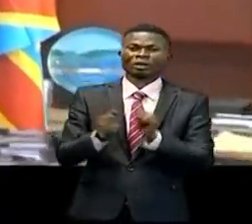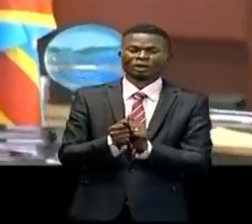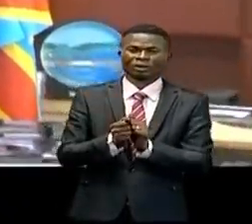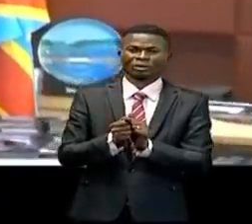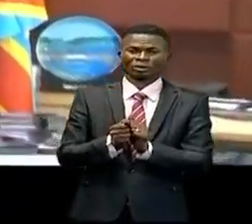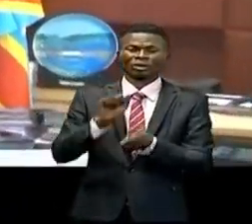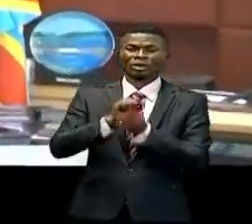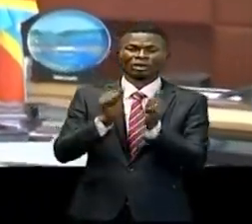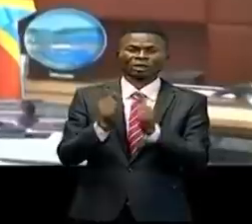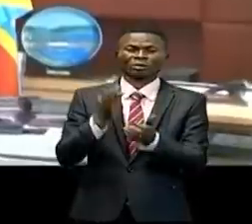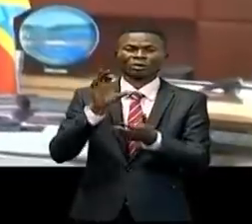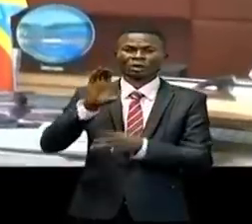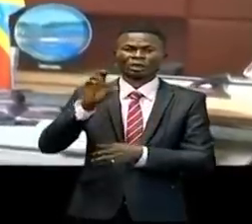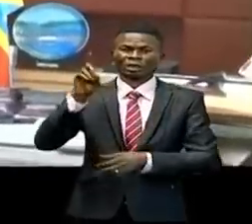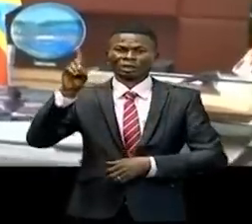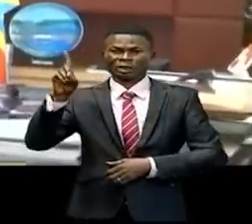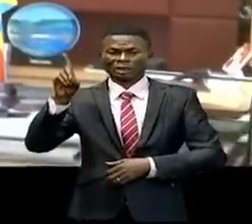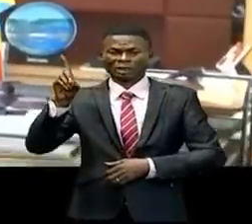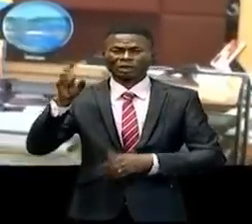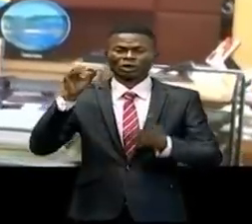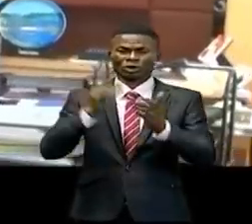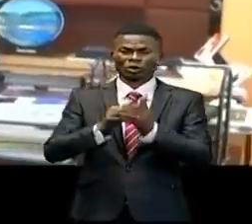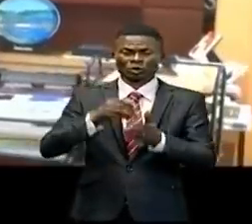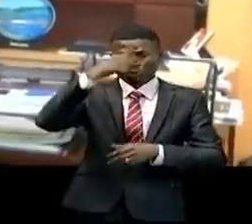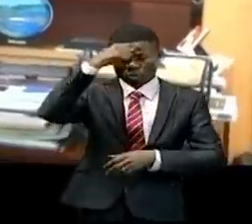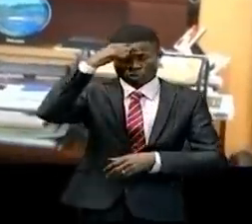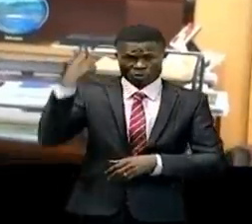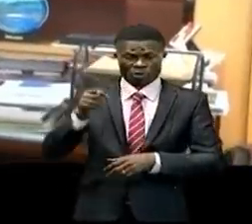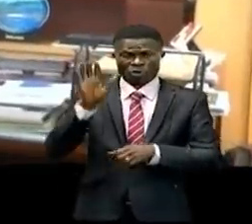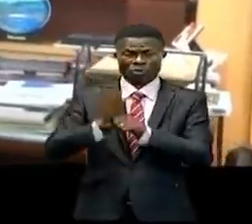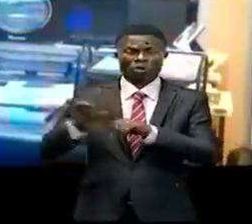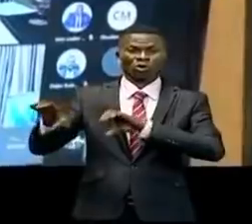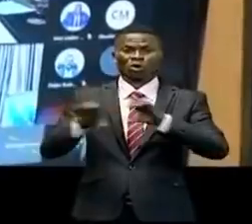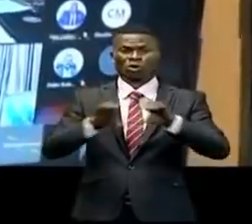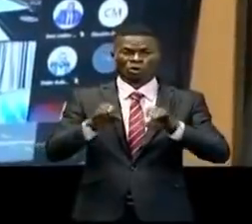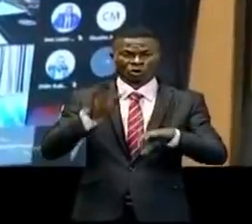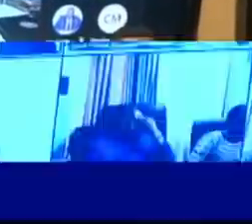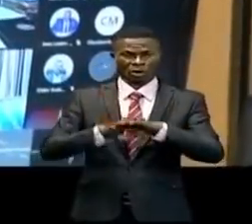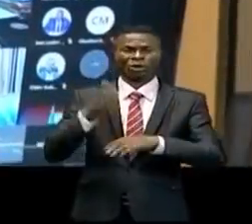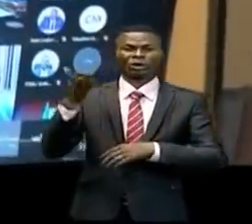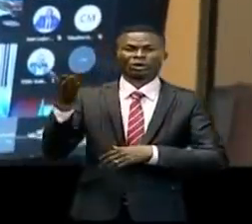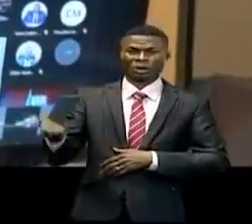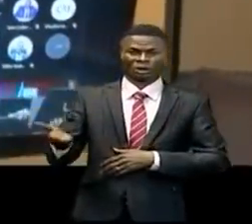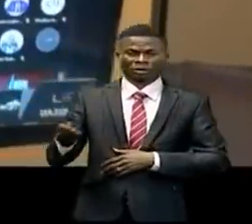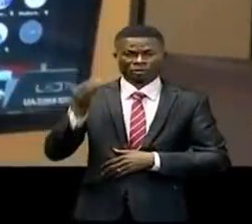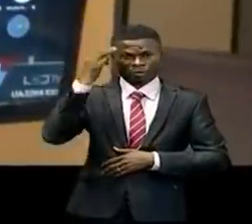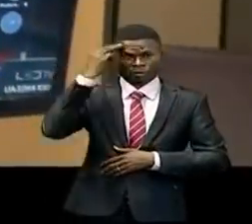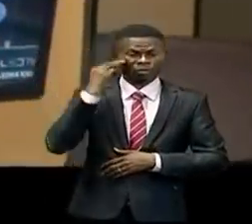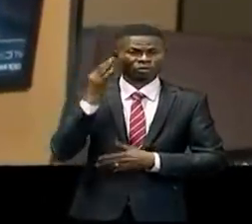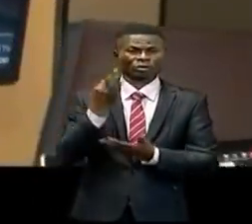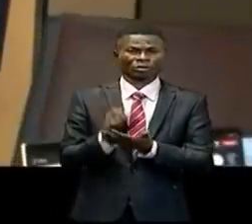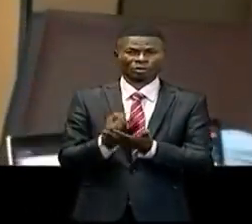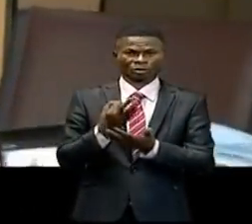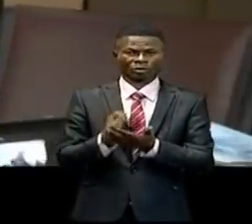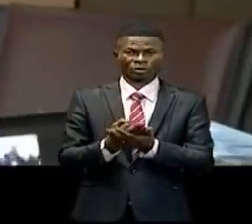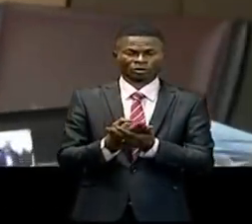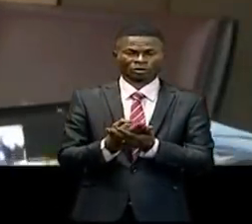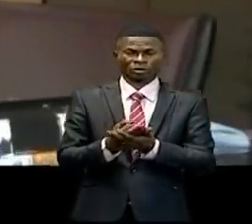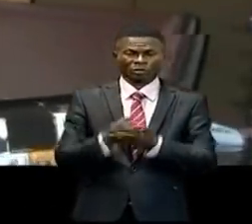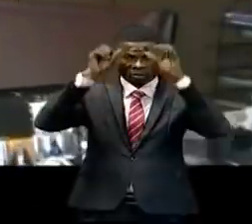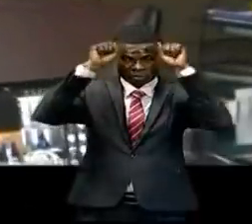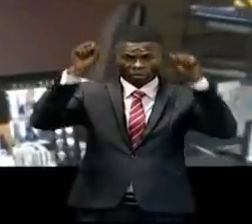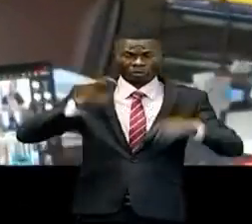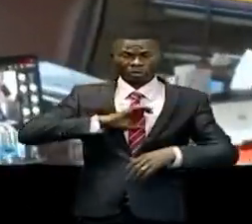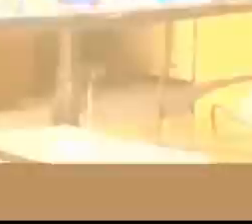First Bank CD au regard de la crise multidimensionnelle qu'elle traverse. Le ministre des Finances, président du comité